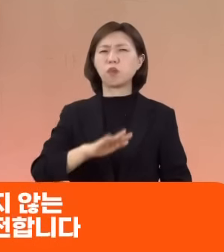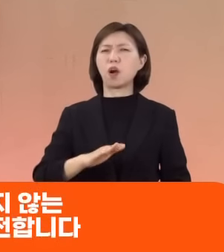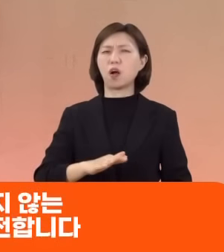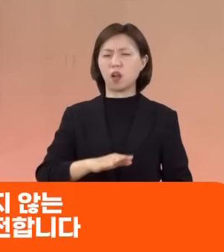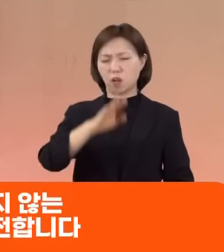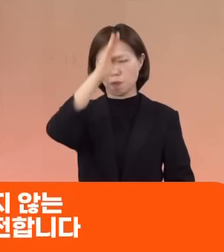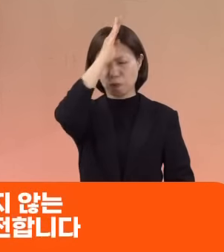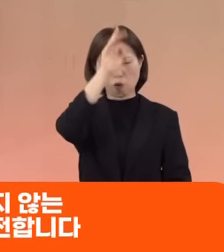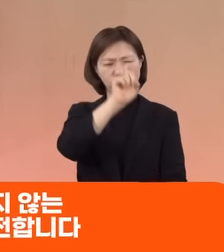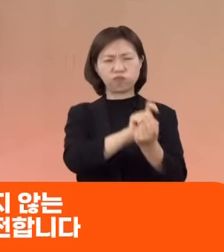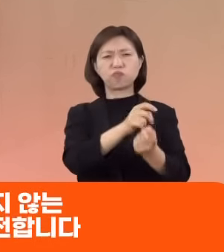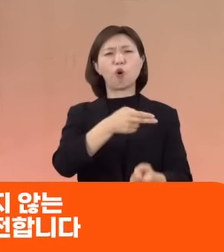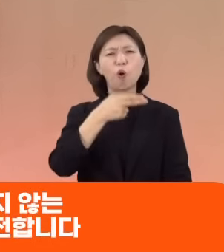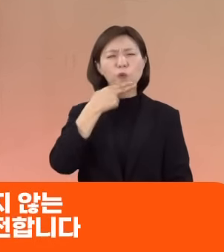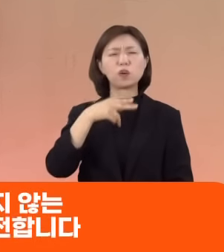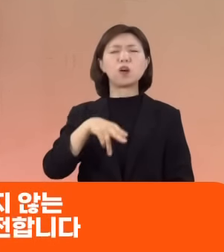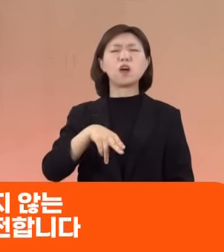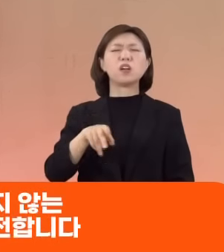크다고